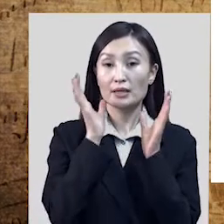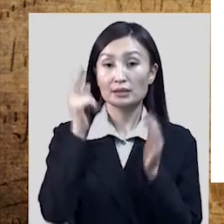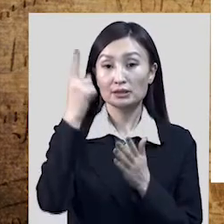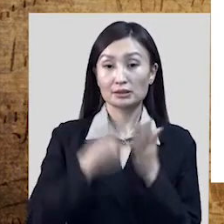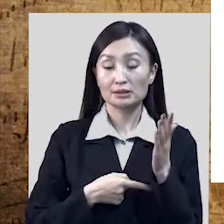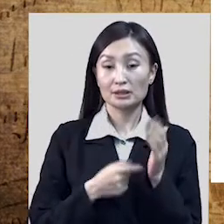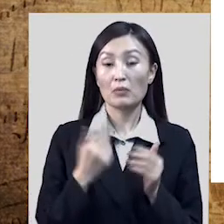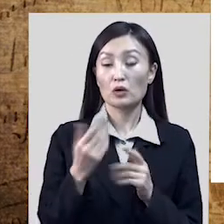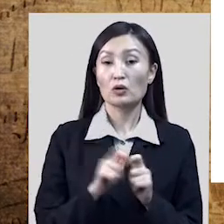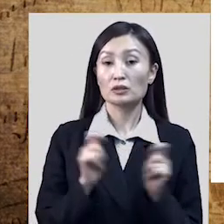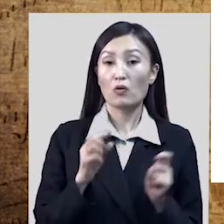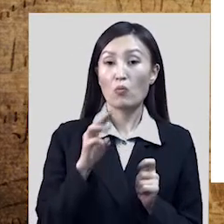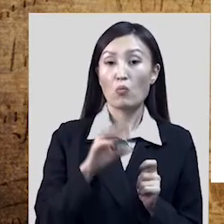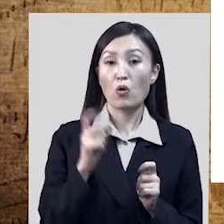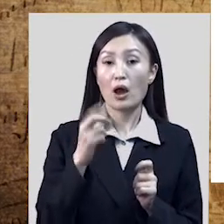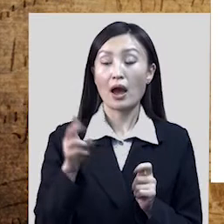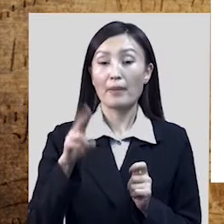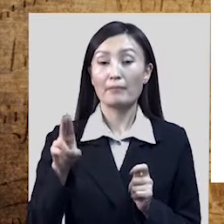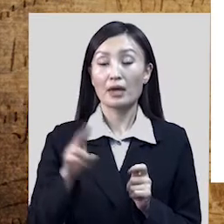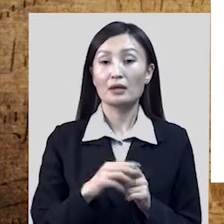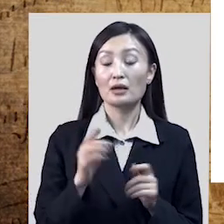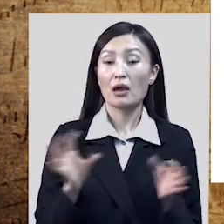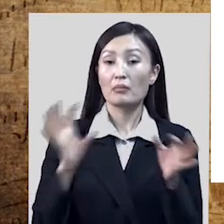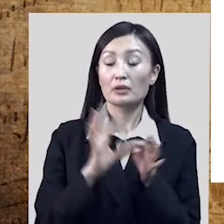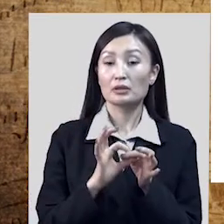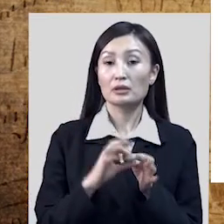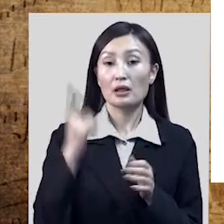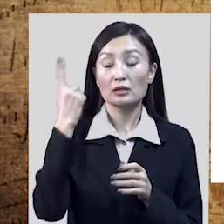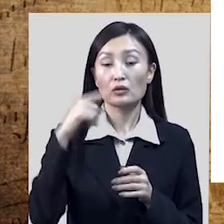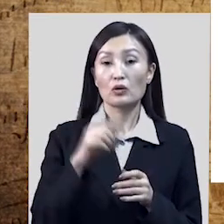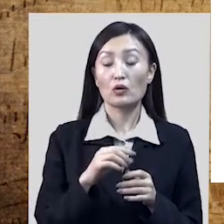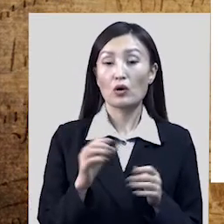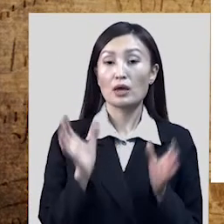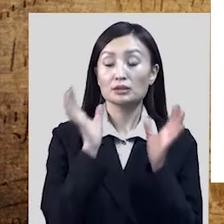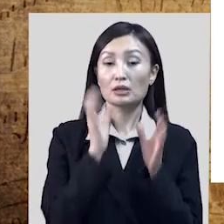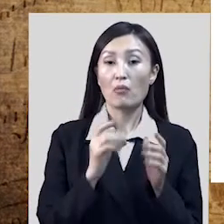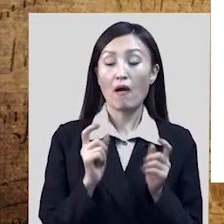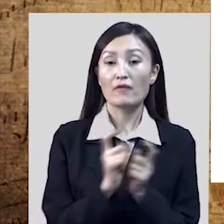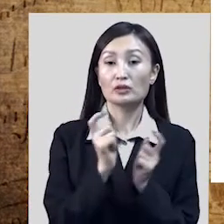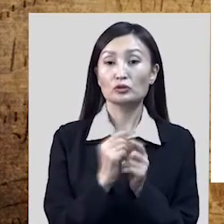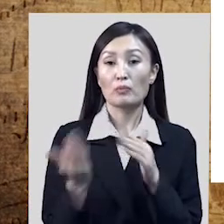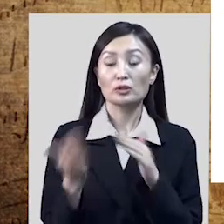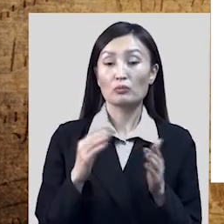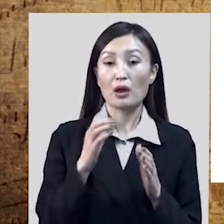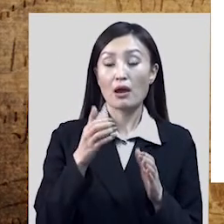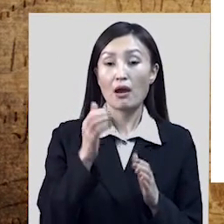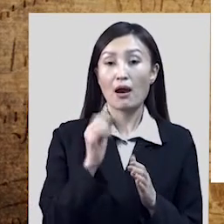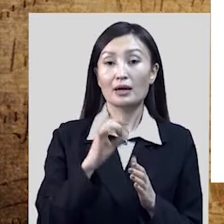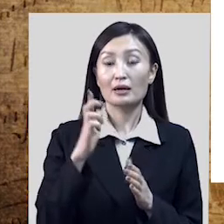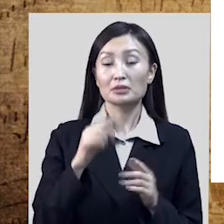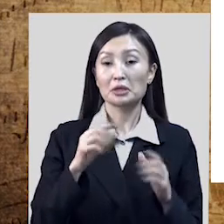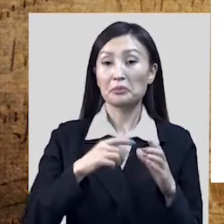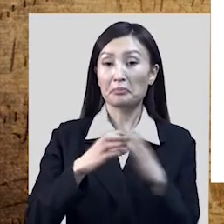ее основатель мухаммед объединил под идеологии ислама разрозненные враждующие между собой арабские племена